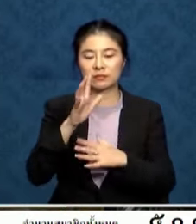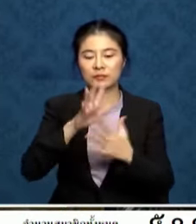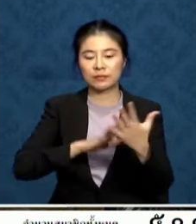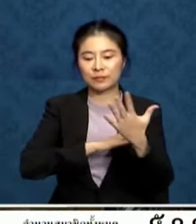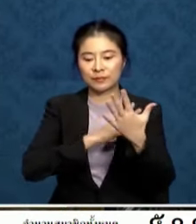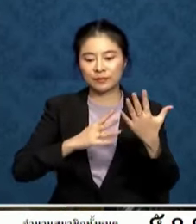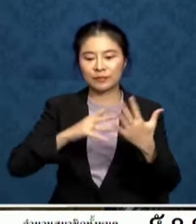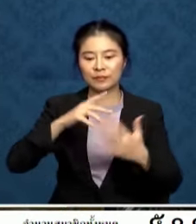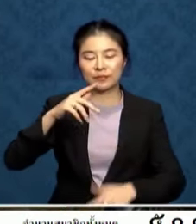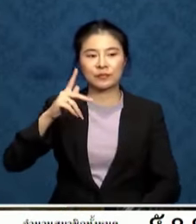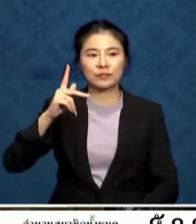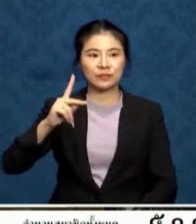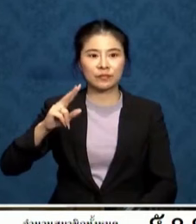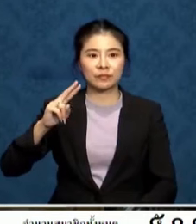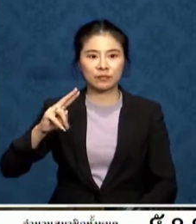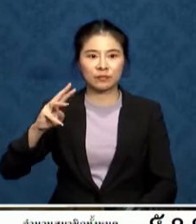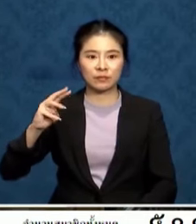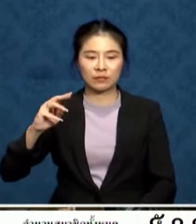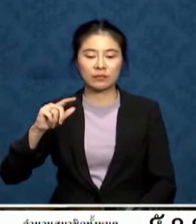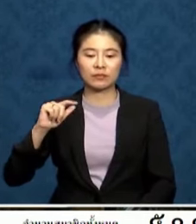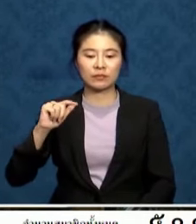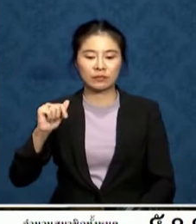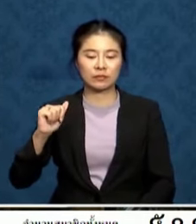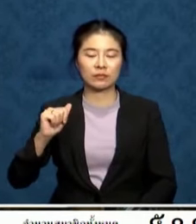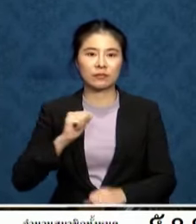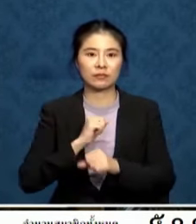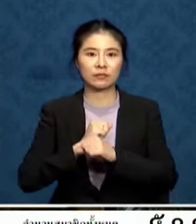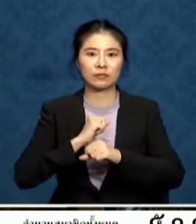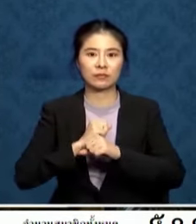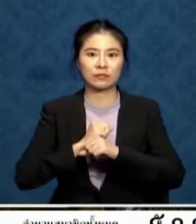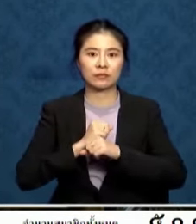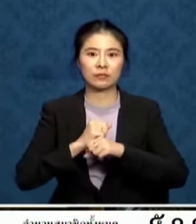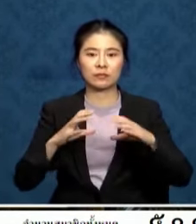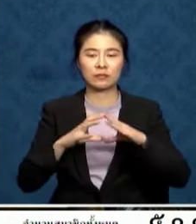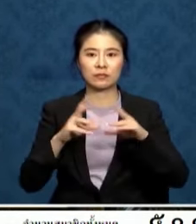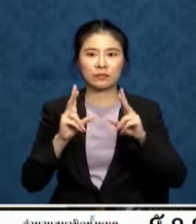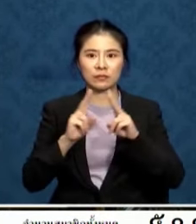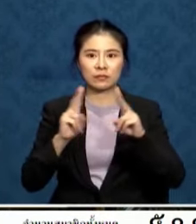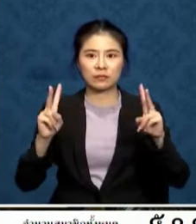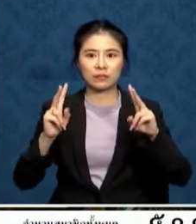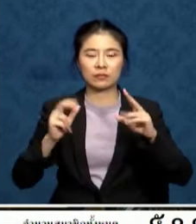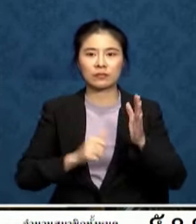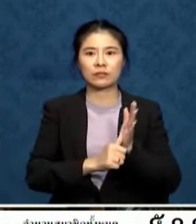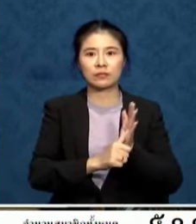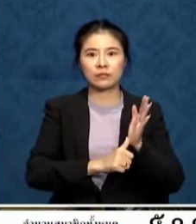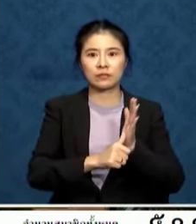ม.เป็นหลักซึ่งจะใช้ร่างของครม.เป็นหลักแล้วกรรมาธิการจะไปปรับแก้กัน